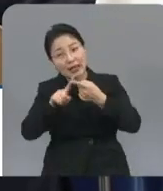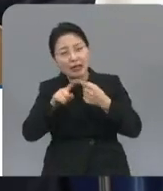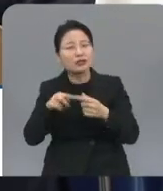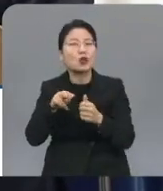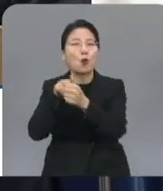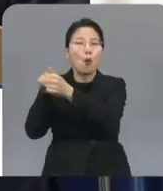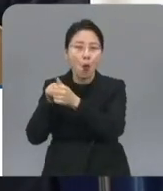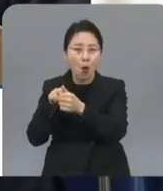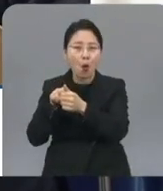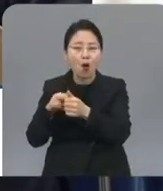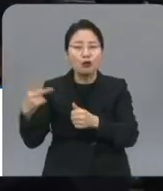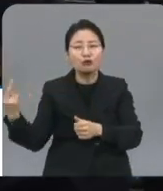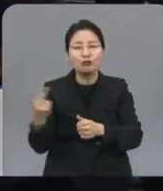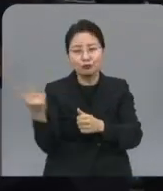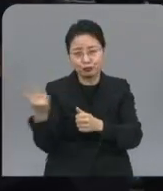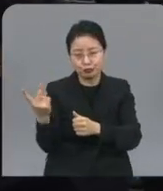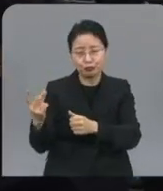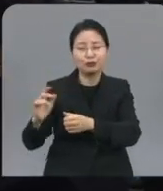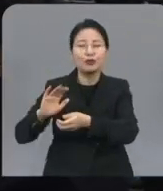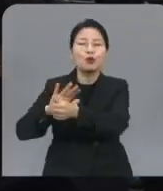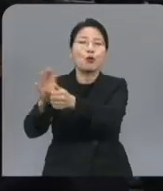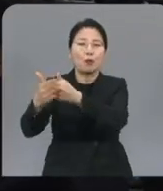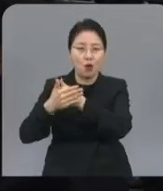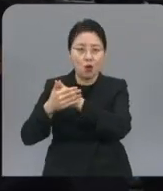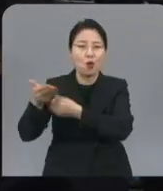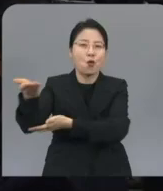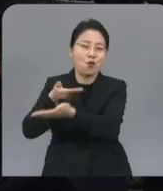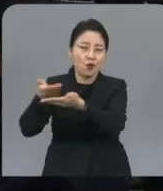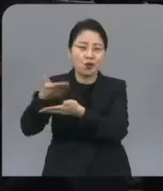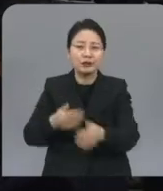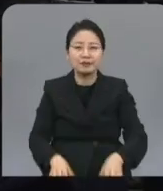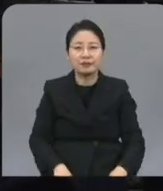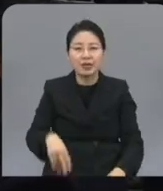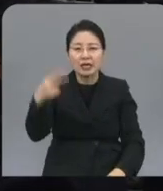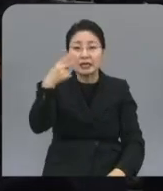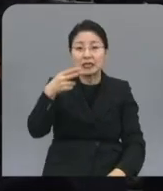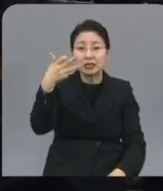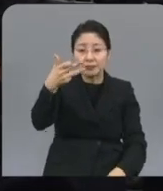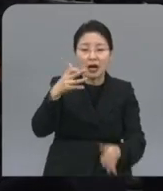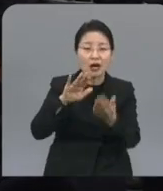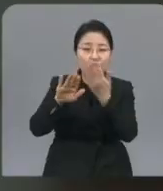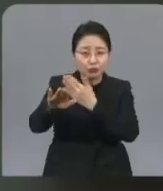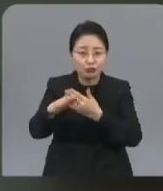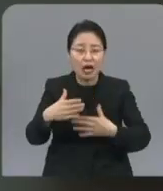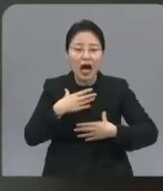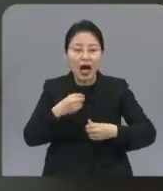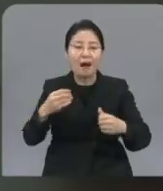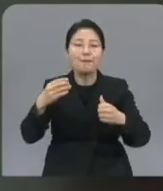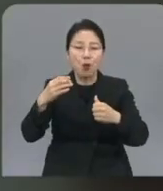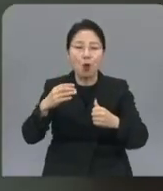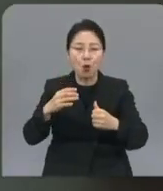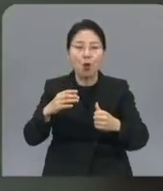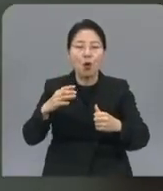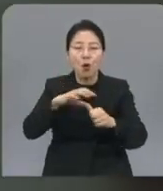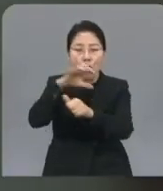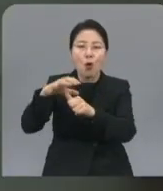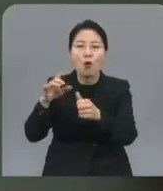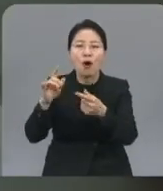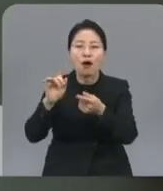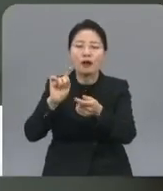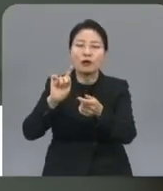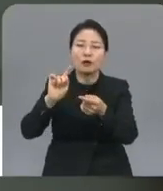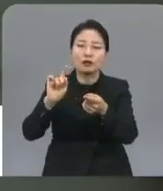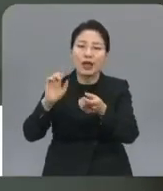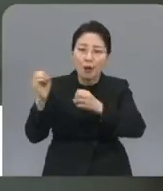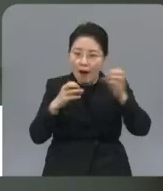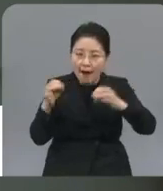常。分析认为，此举使得韩日军事情报保护协定确保了法律上的稳定性。